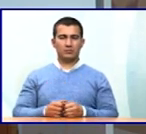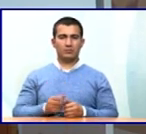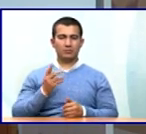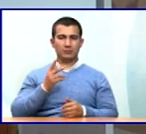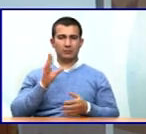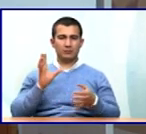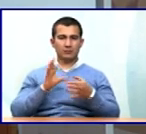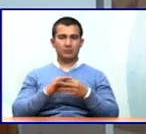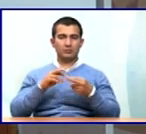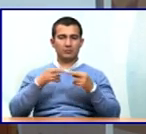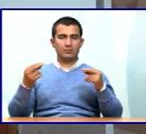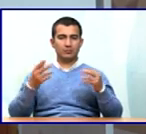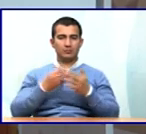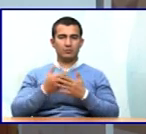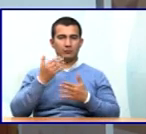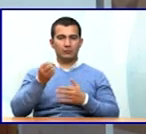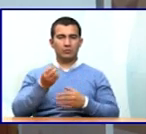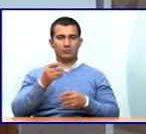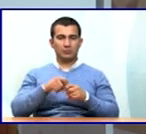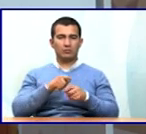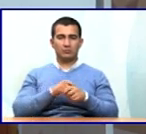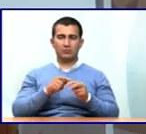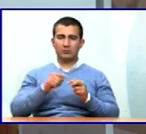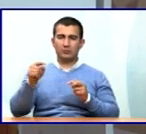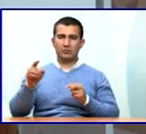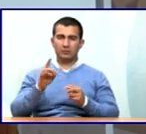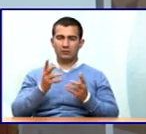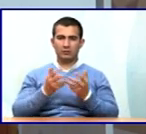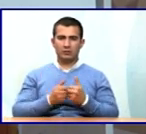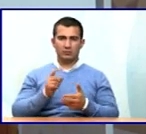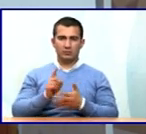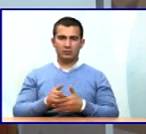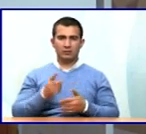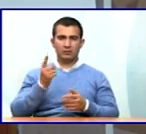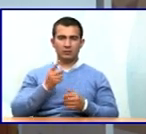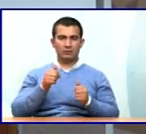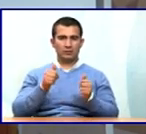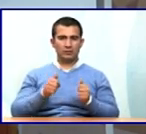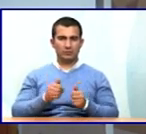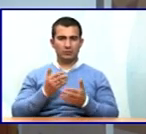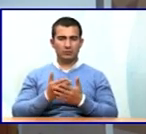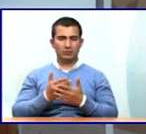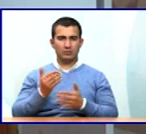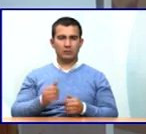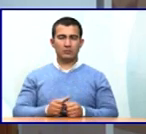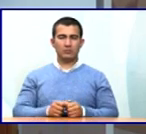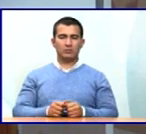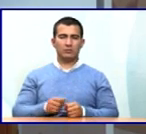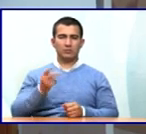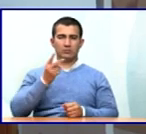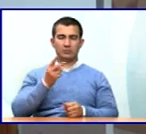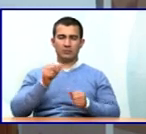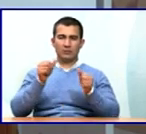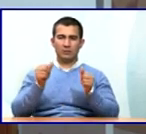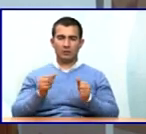o'tkazgich uzunligining ko'paytmasiga nisbati. Agarda birinchi formula bunisini ikkinchi